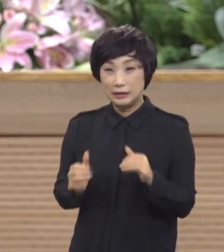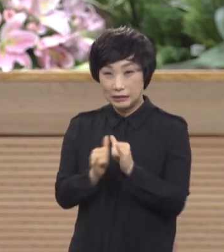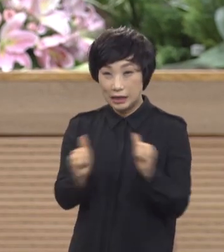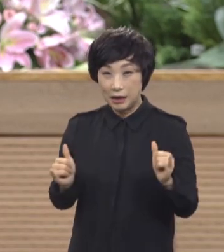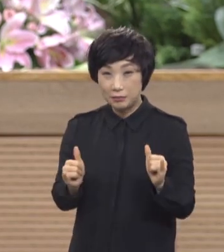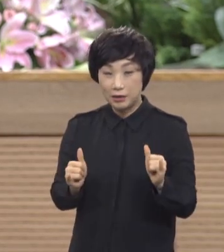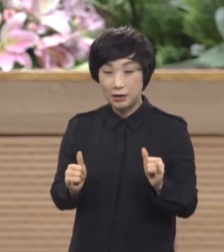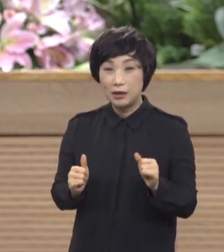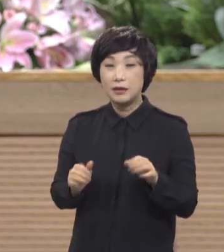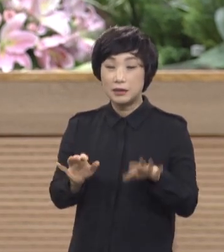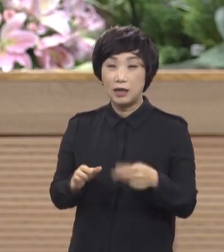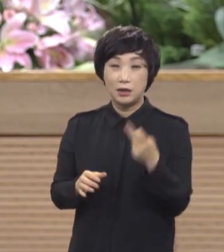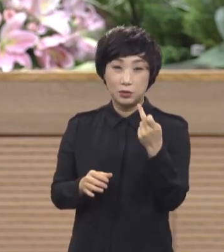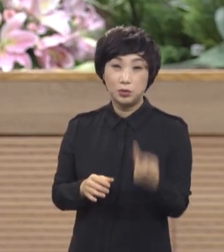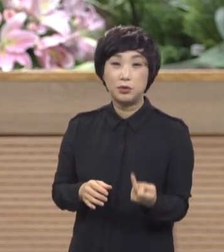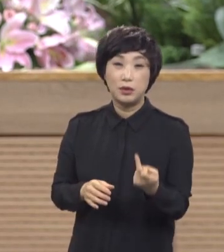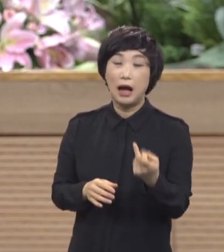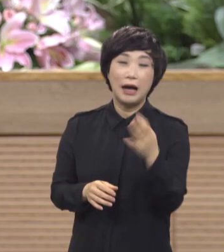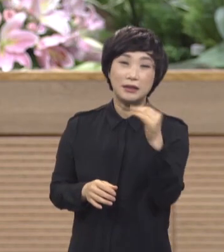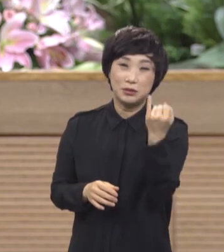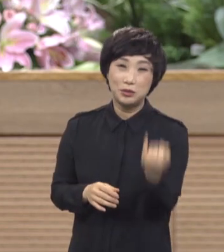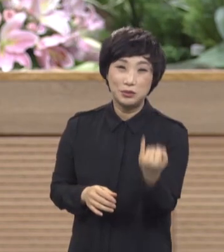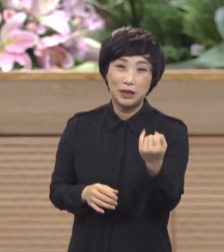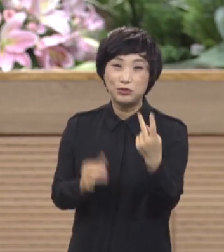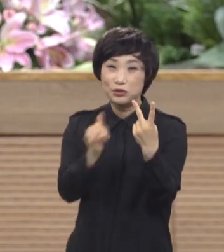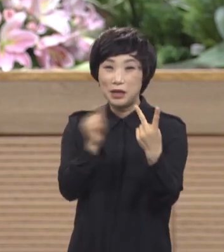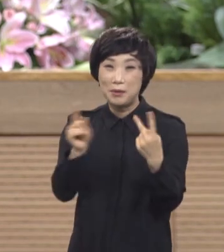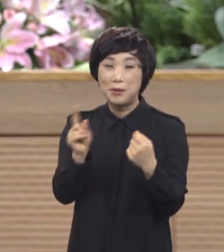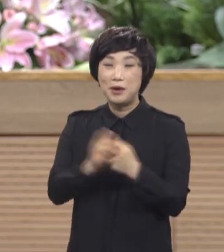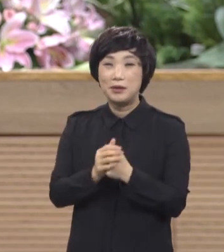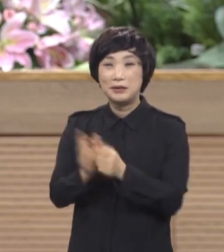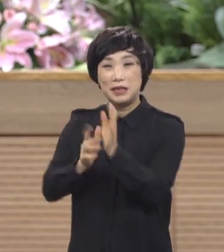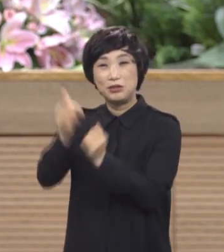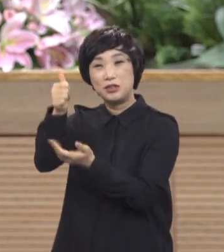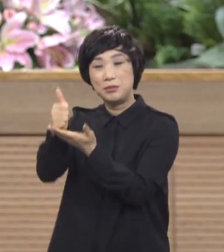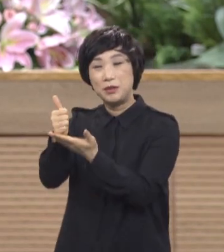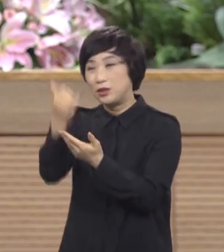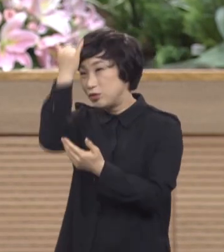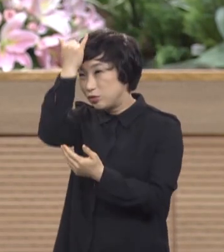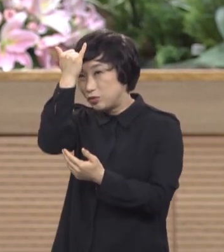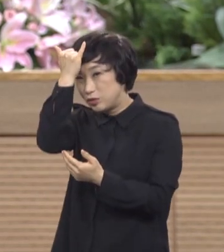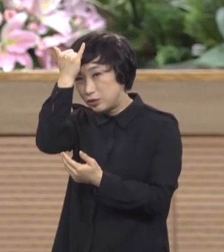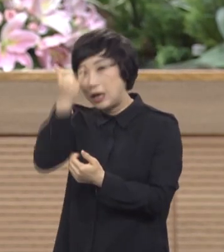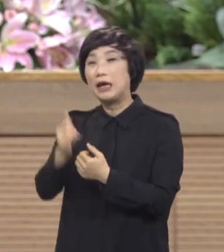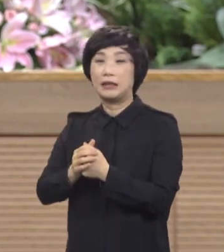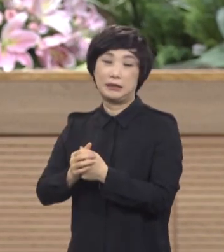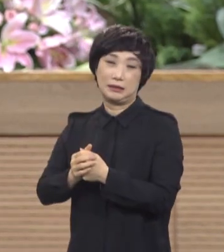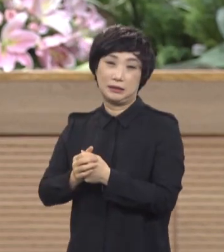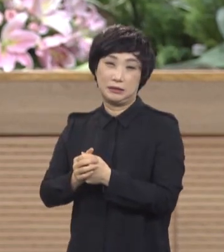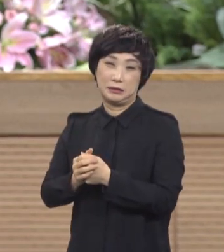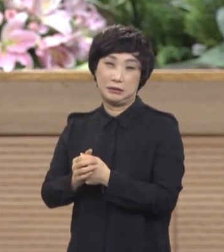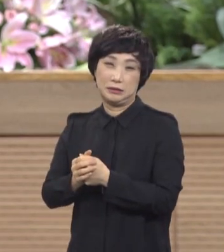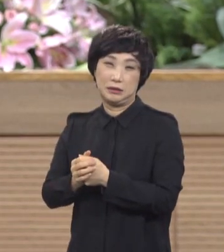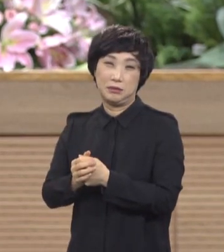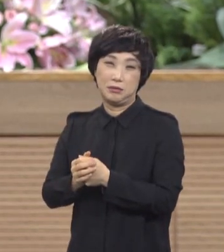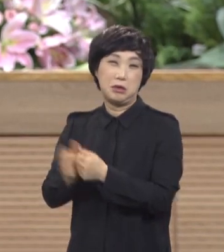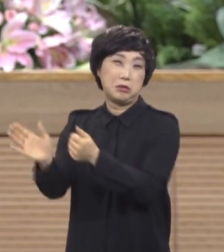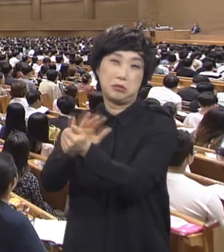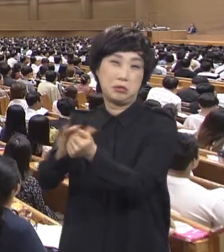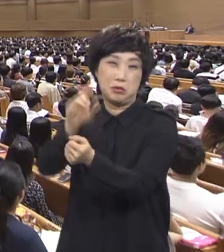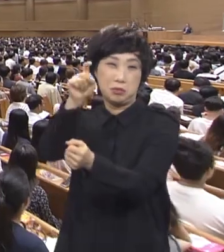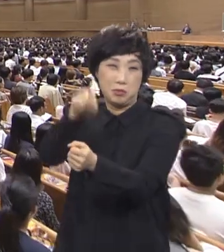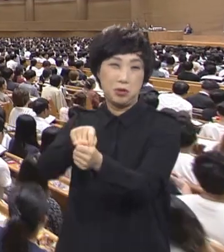마라다와 마리아는 아마 예수님이 유대인의 관례상 조문가시나 보다